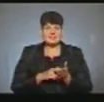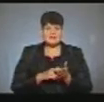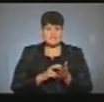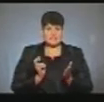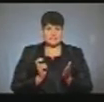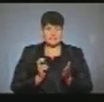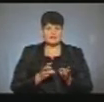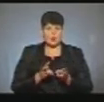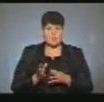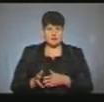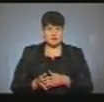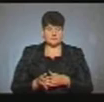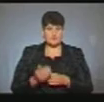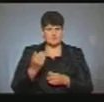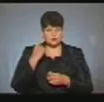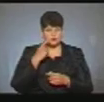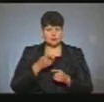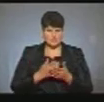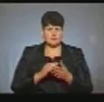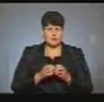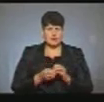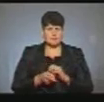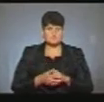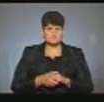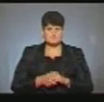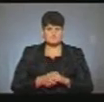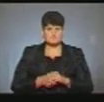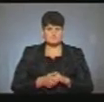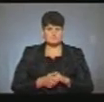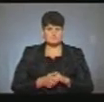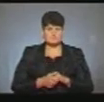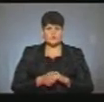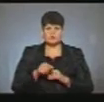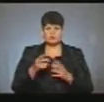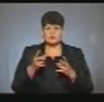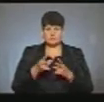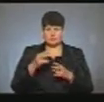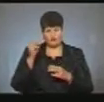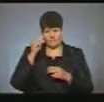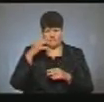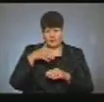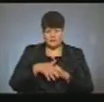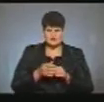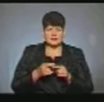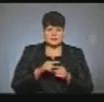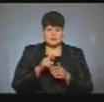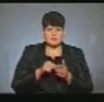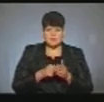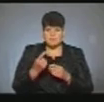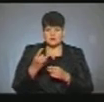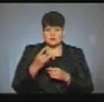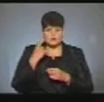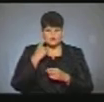від опалення. На вашу думку, чи є тут проблема? Тут потрібно вивчити це питання. Перший раз про нього чую